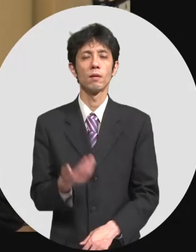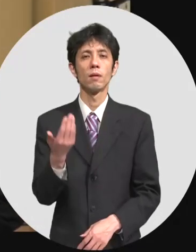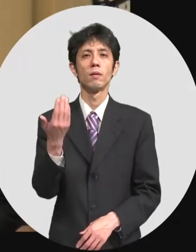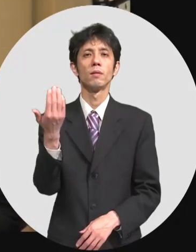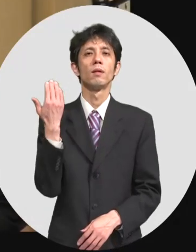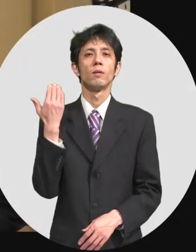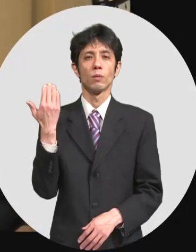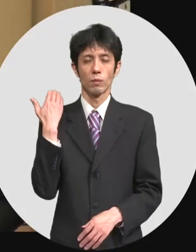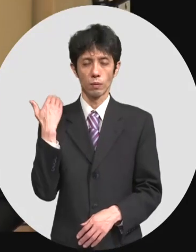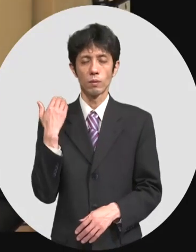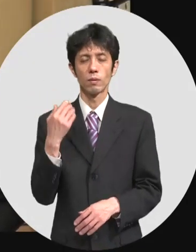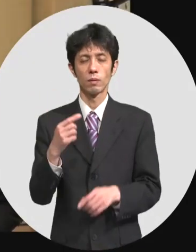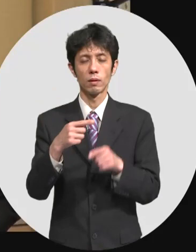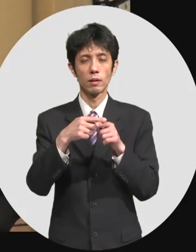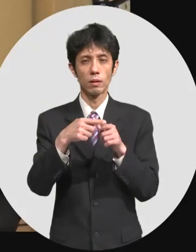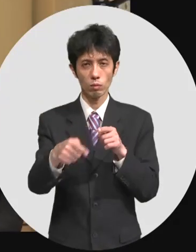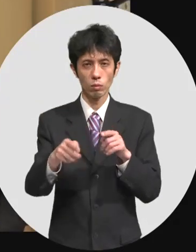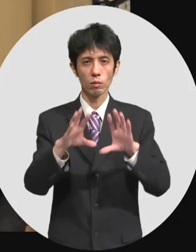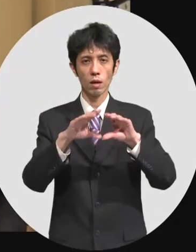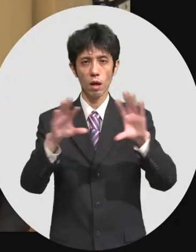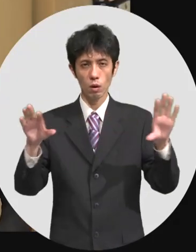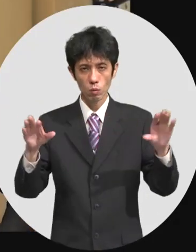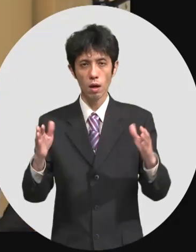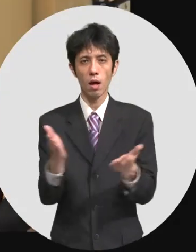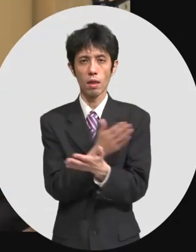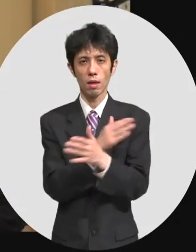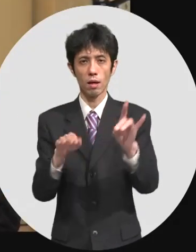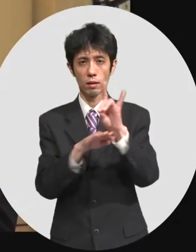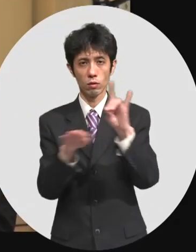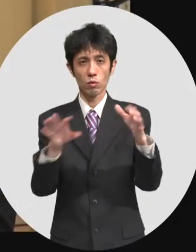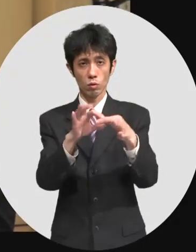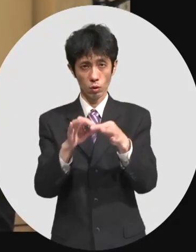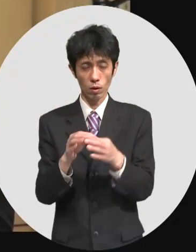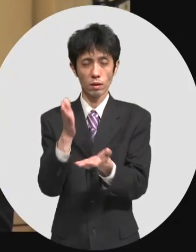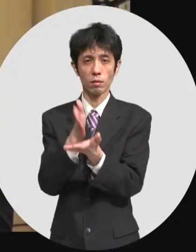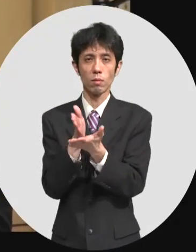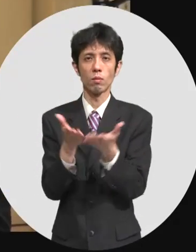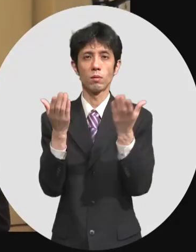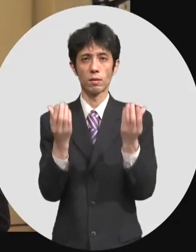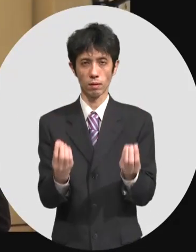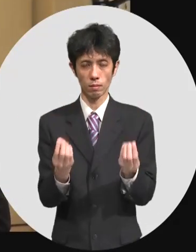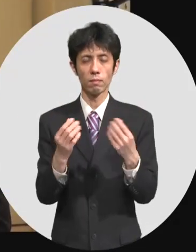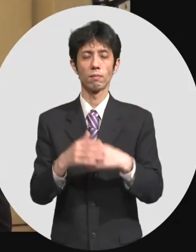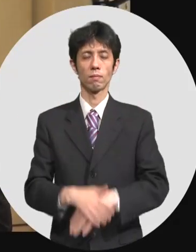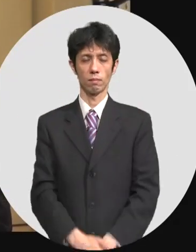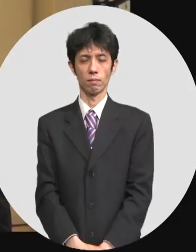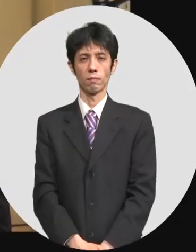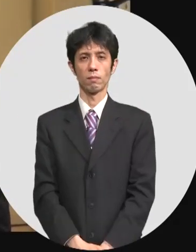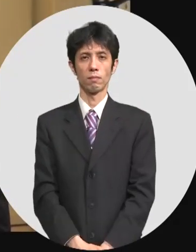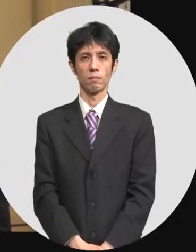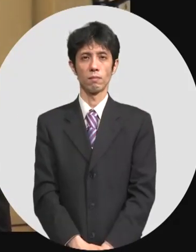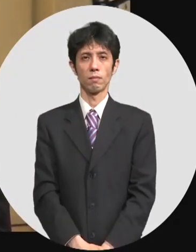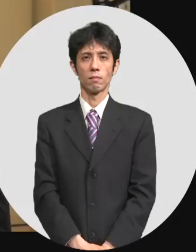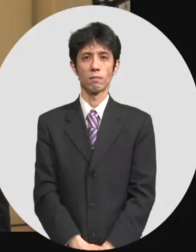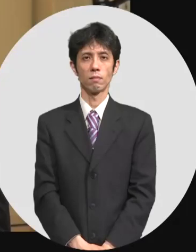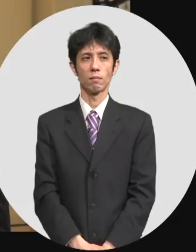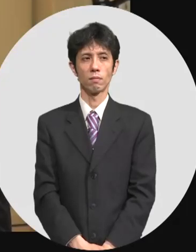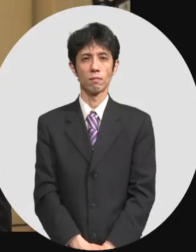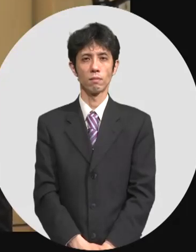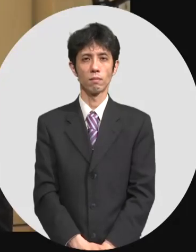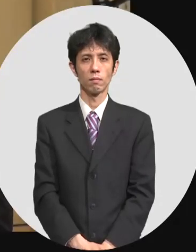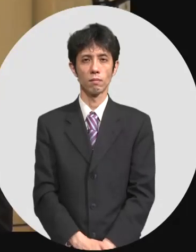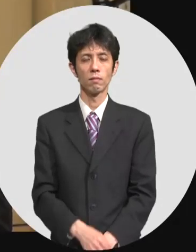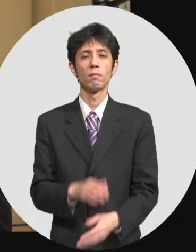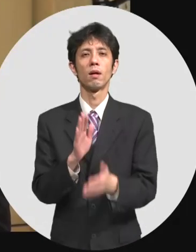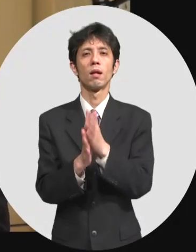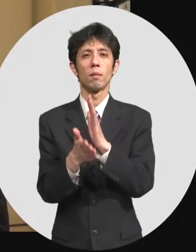それから先日一部緩和の判断基準についてはご説明を申し上げましたけれども、